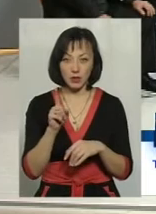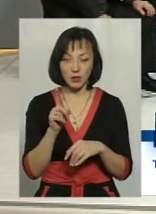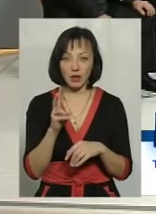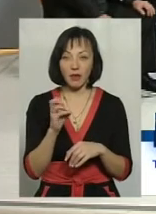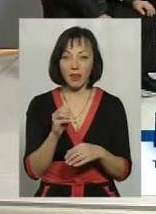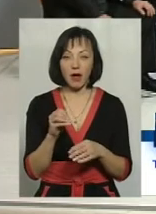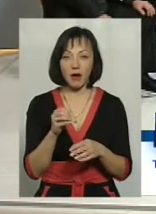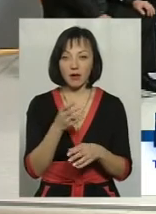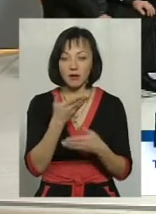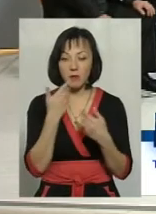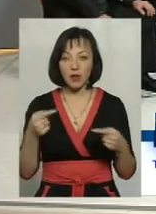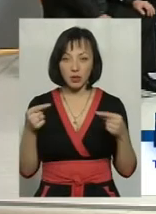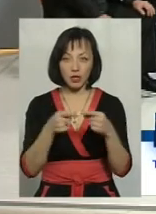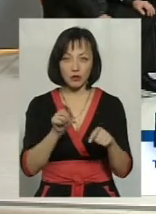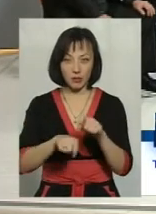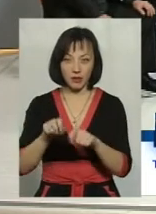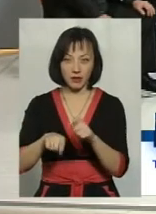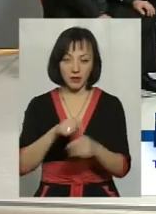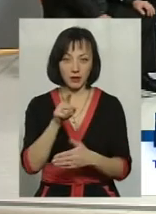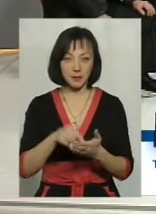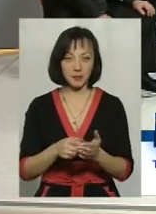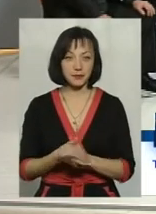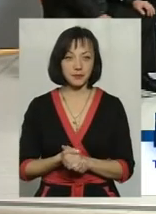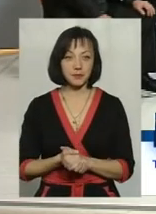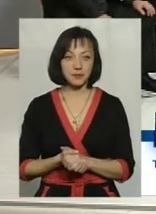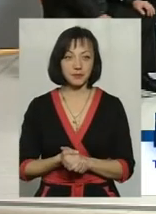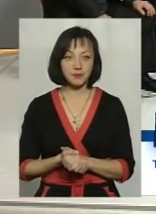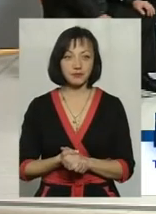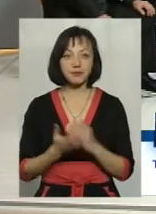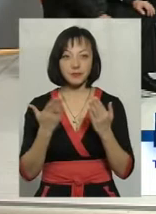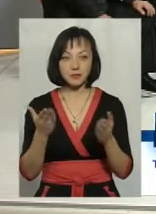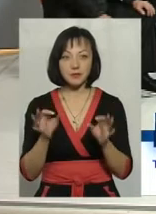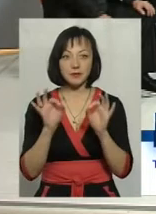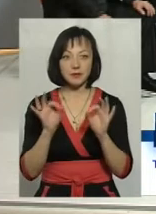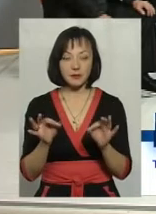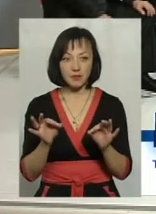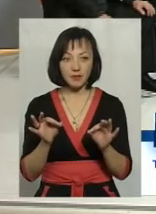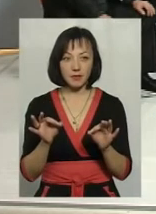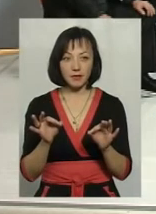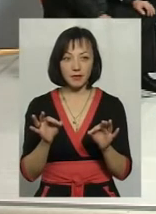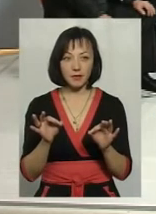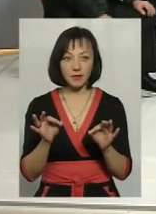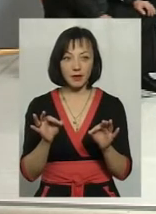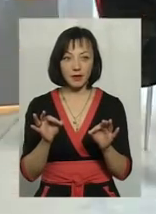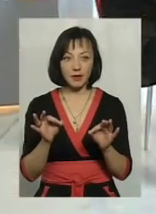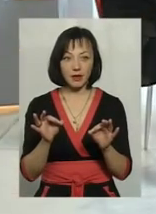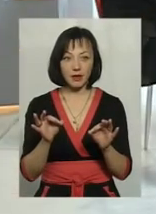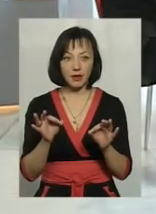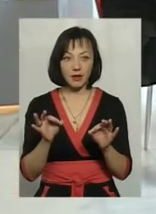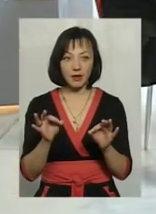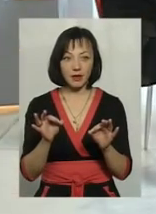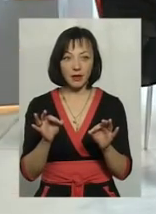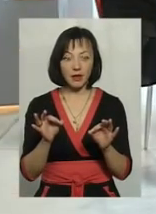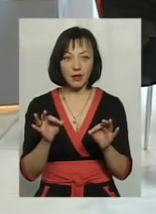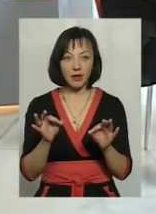не проходить належної на якість перевірки. Ми правильно сказали, що ніхто не застрахований, але Колія, про що ми говоримо?